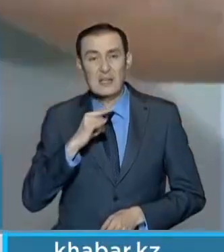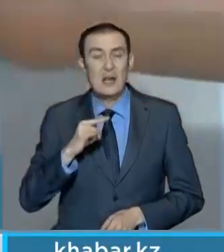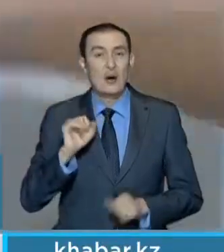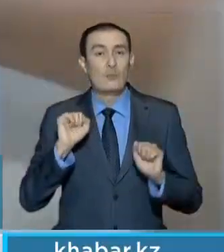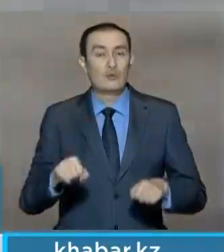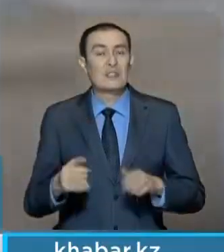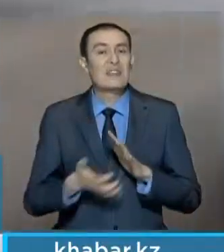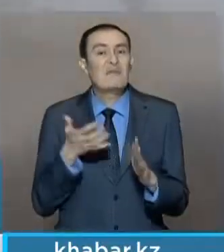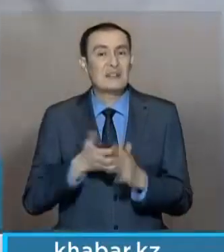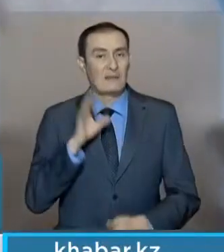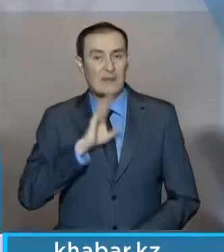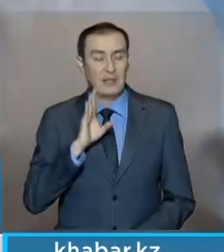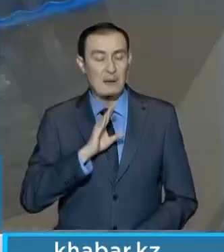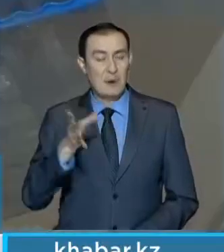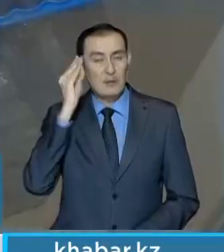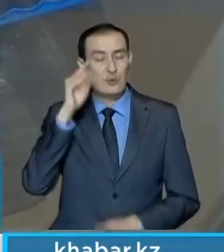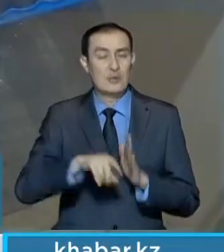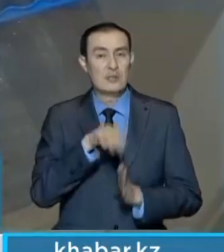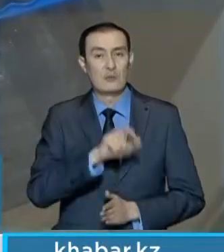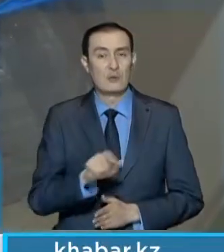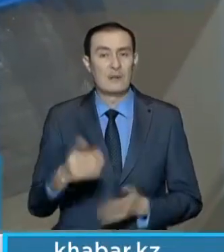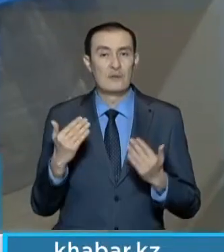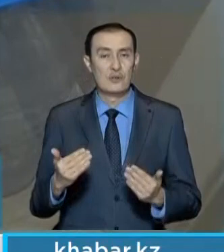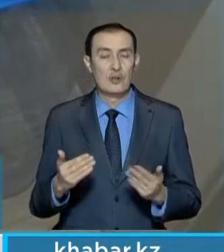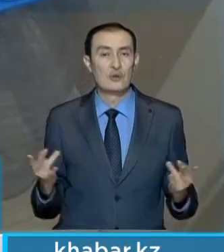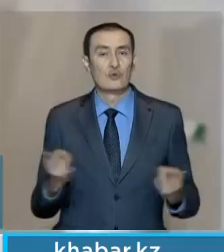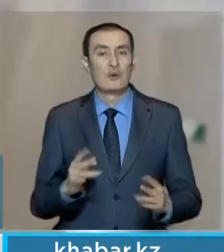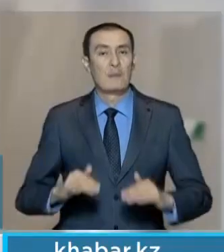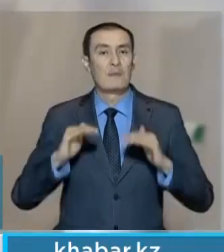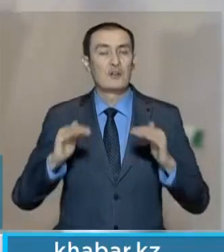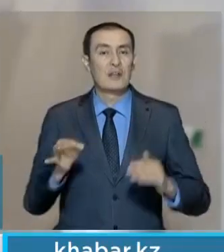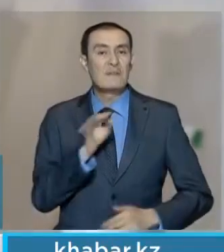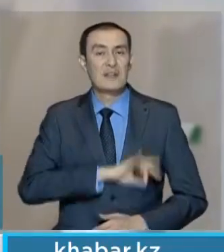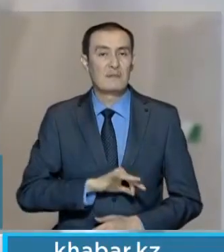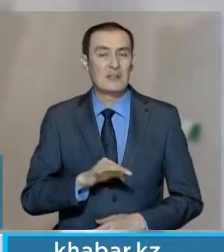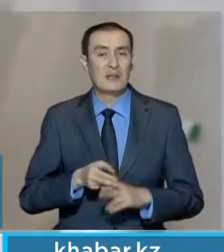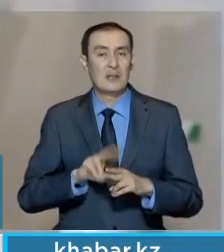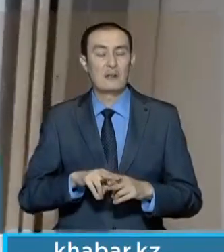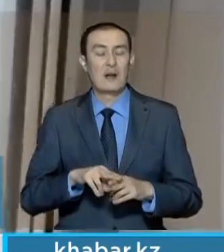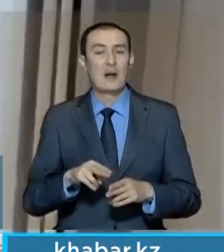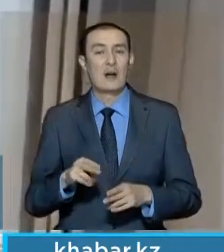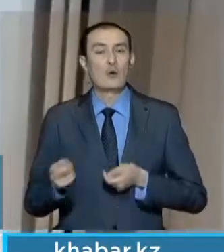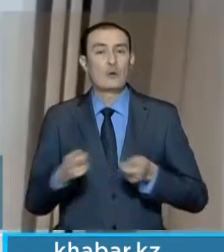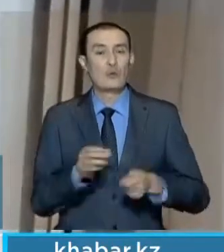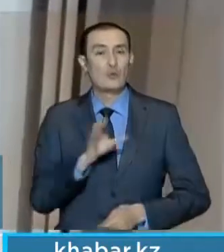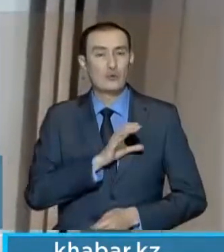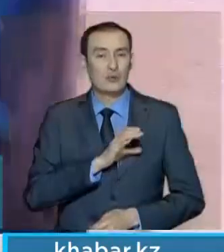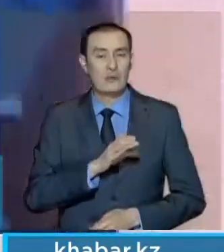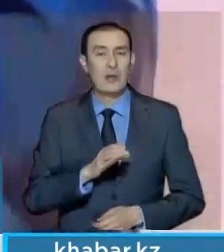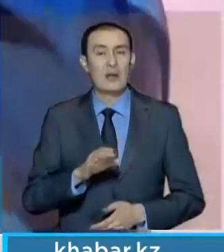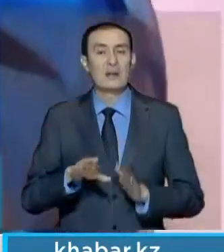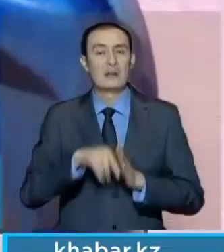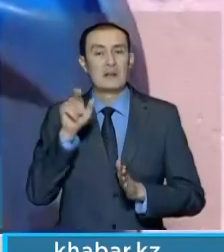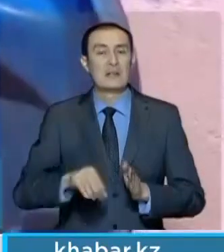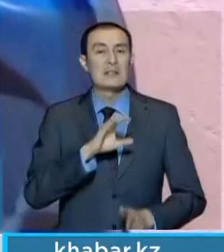испытать ее острый дефицит. По мнению мажилисменов, уже сейчас в стране нужно повышать эффективность использования и управления ресурсами. Сергей Пономарев в своем